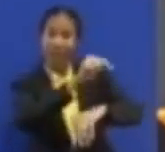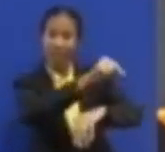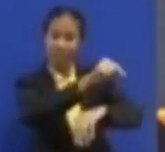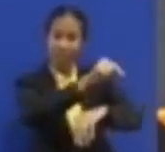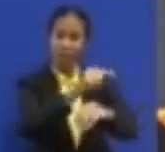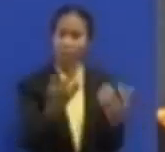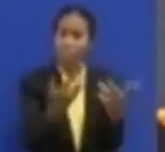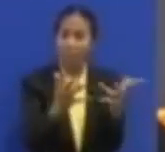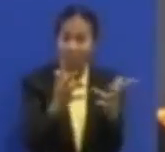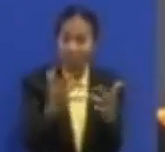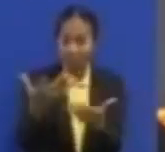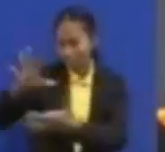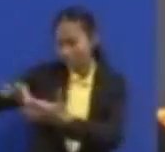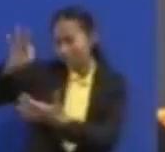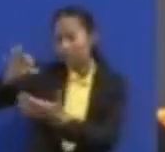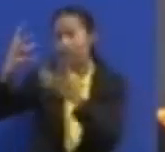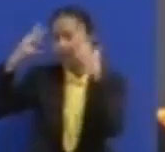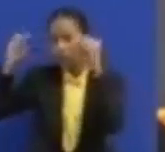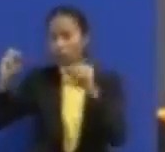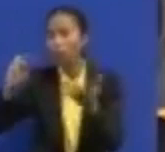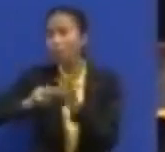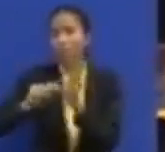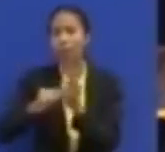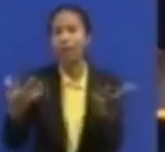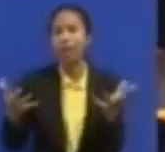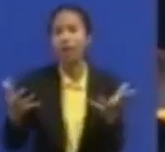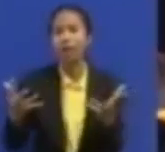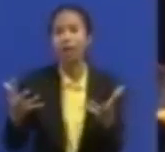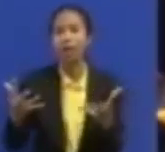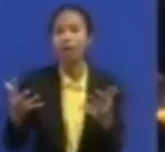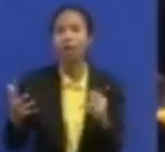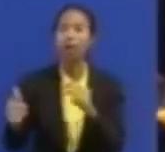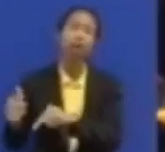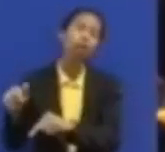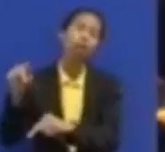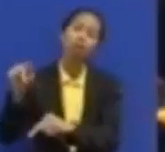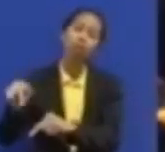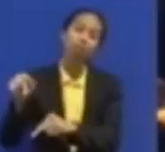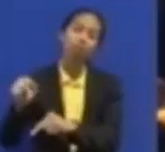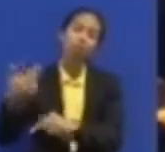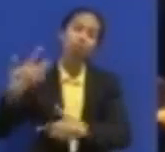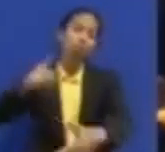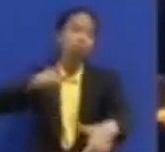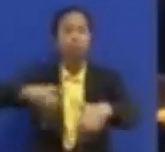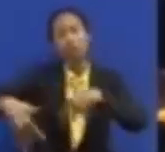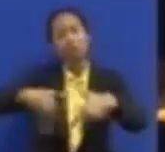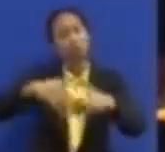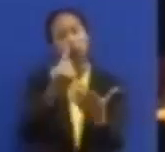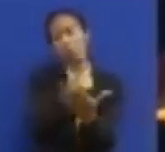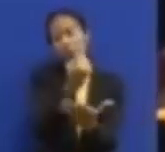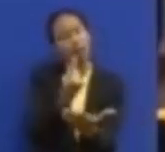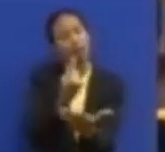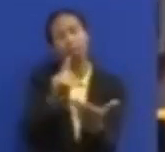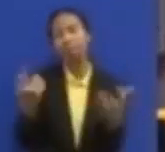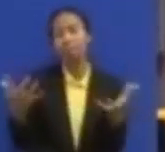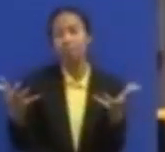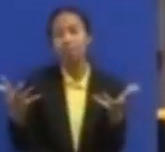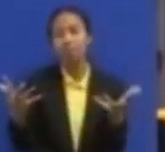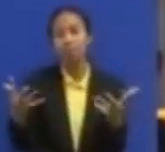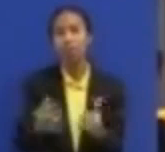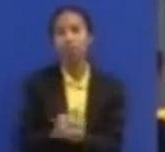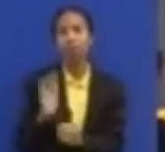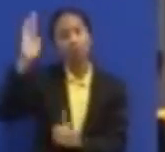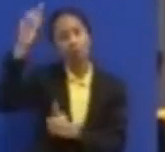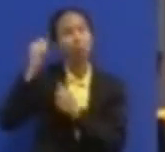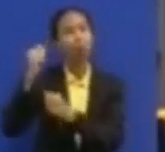านในการเลือกนั่นหมายถึงว่าองค์กรเดียวในประเทศไทยที่มาจากประชาชนนั้นลดศักดิ์ศรีลงไป ท่านประธานขออนุญาตประท้วงครับ ผมคิด